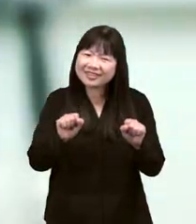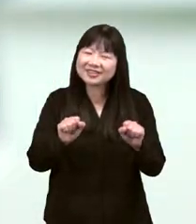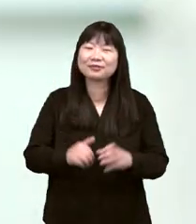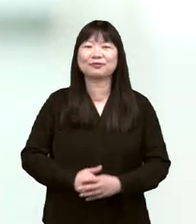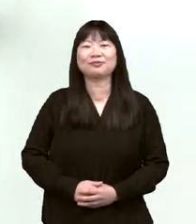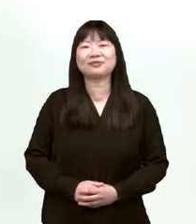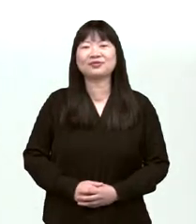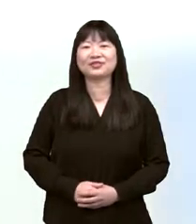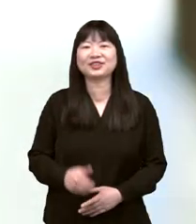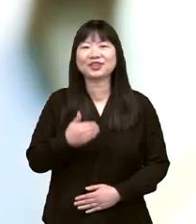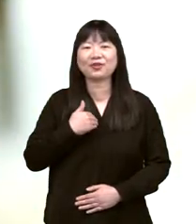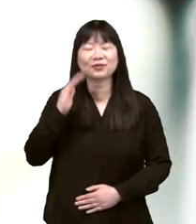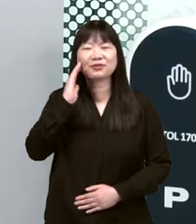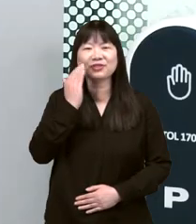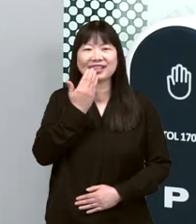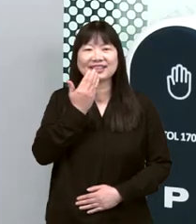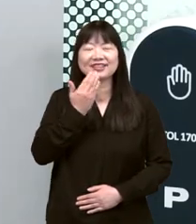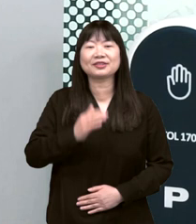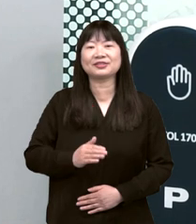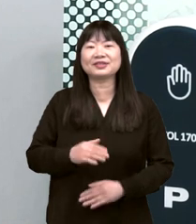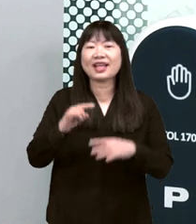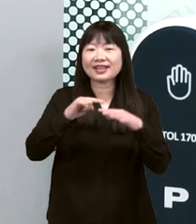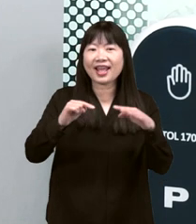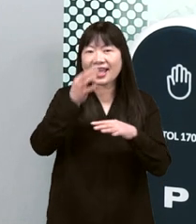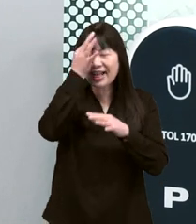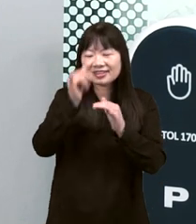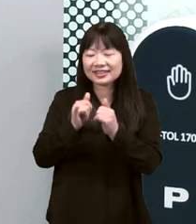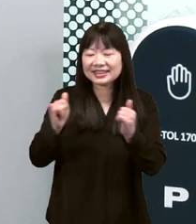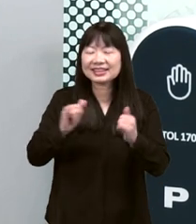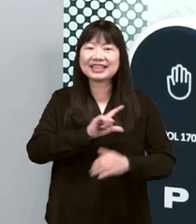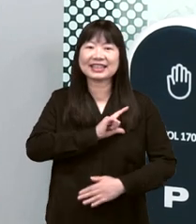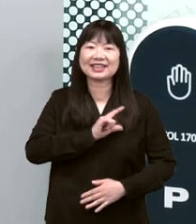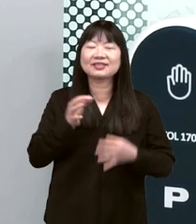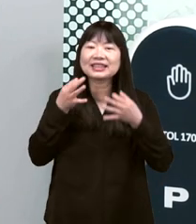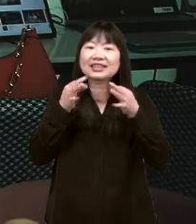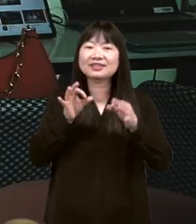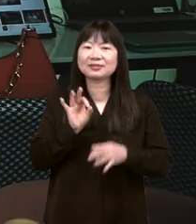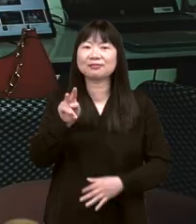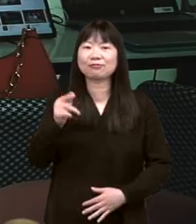안녕하세요. 저는 청각장애인 네일 아티스트 김현주입니다.